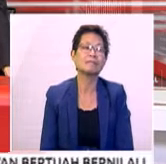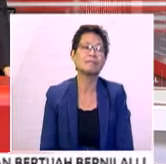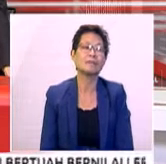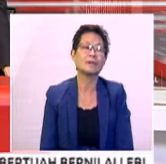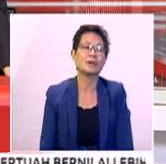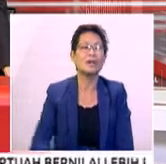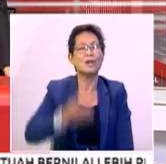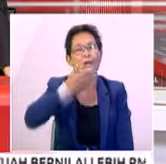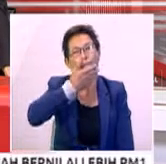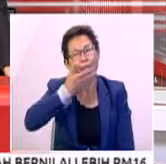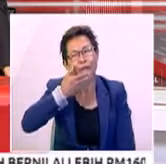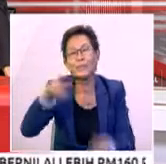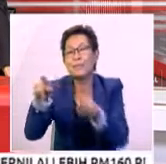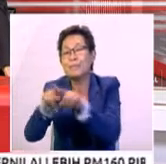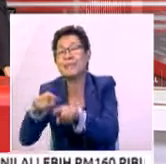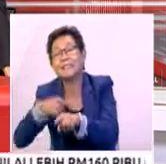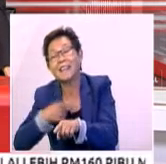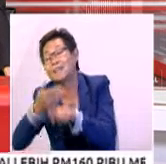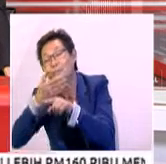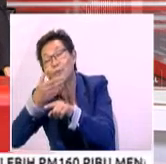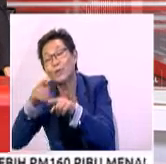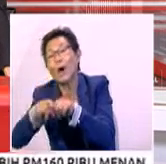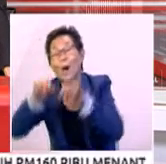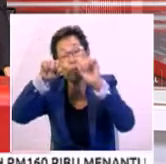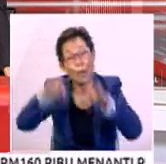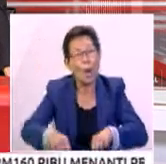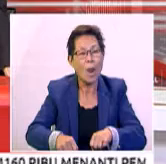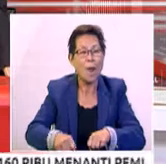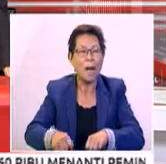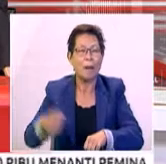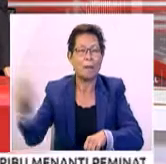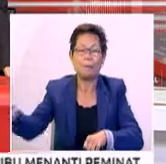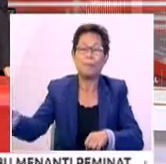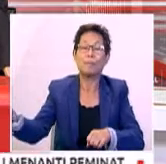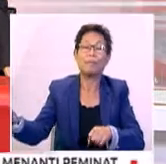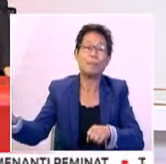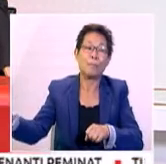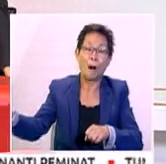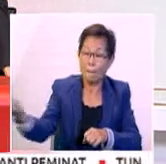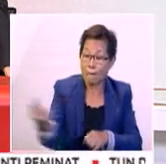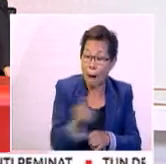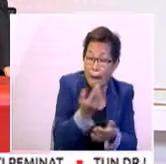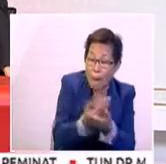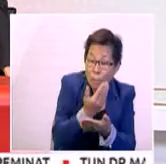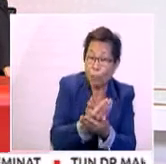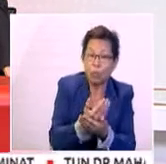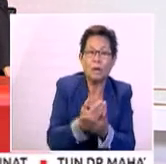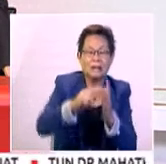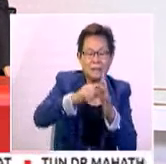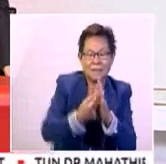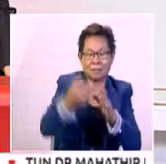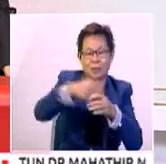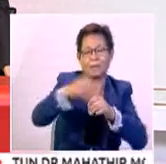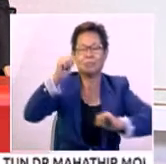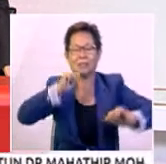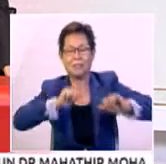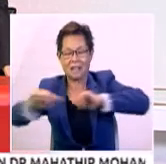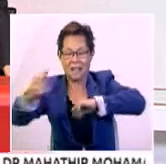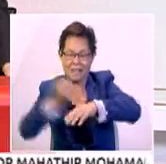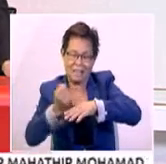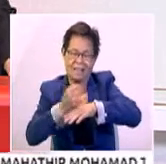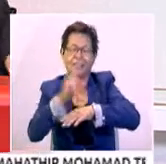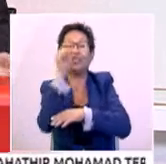usia muda macam saya ni bukan penghalang untuk pendatang baharu ila guntabit mengorak langkah dalam industri seni. Mudik